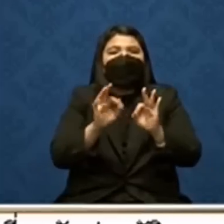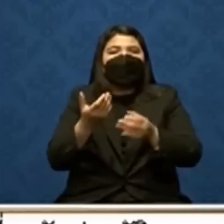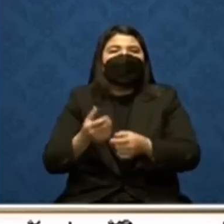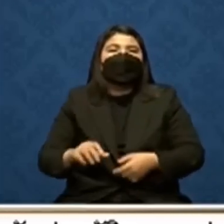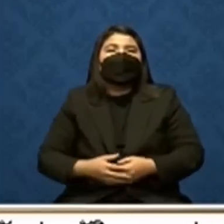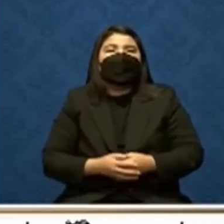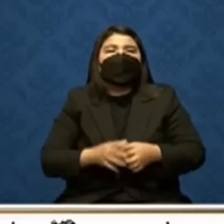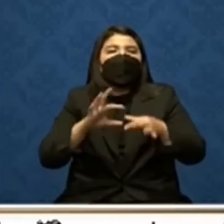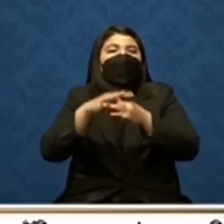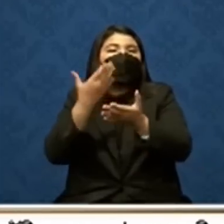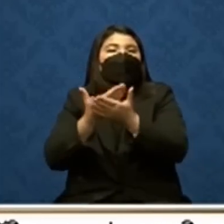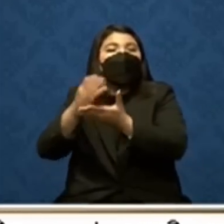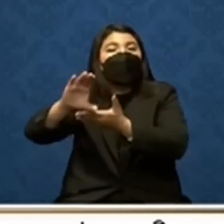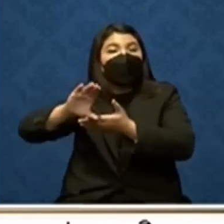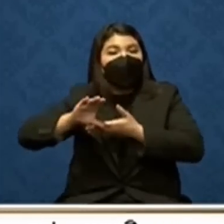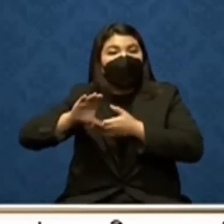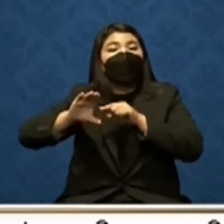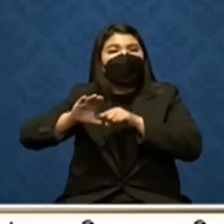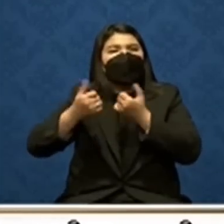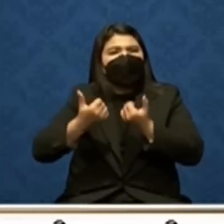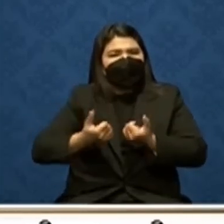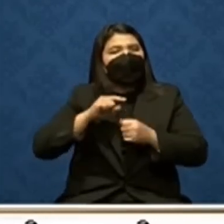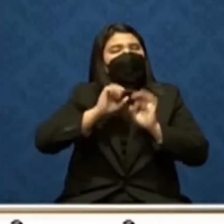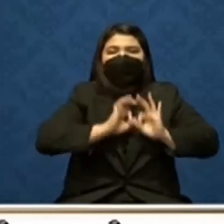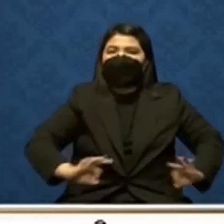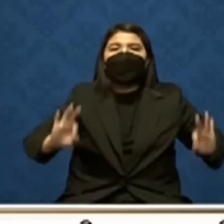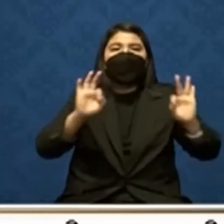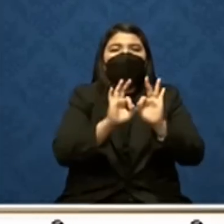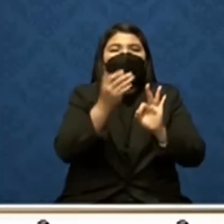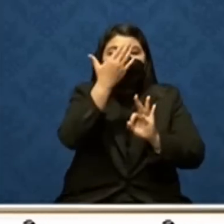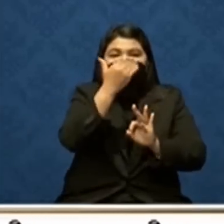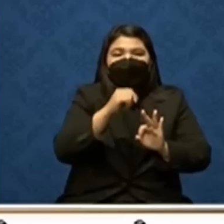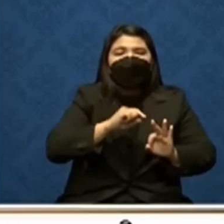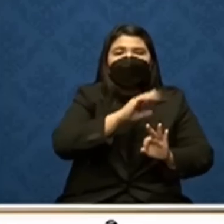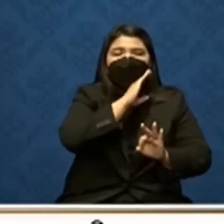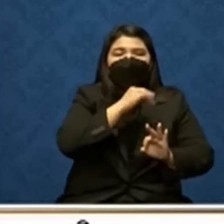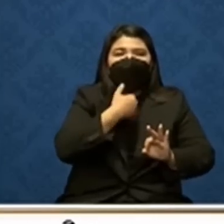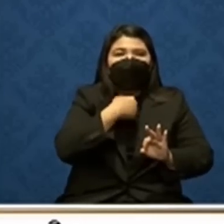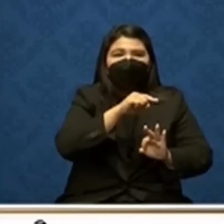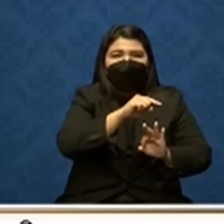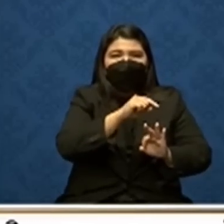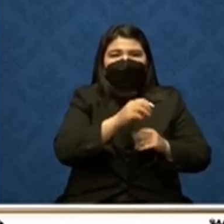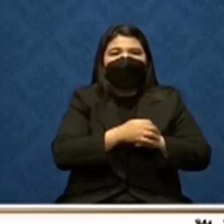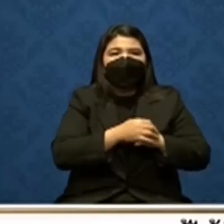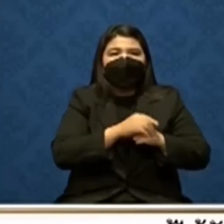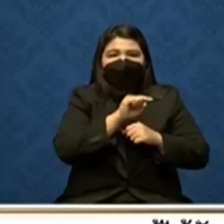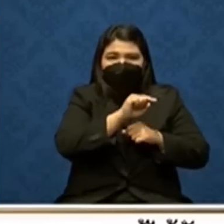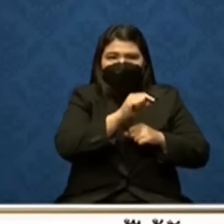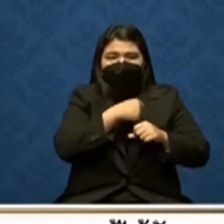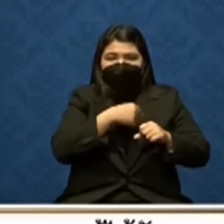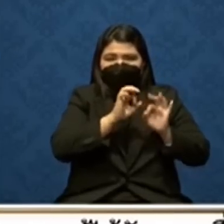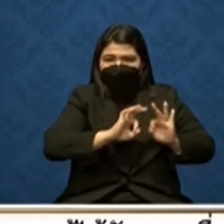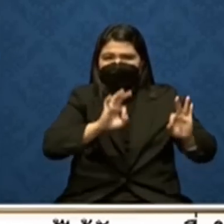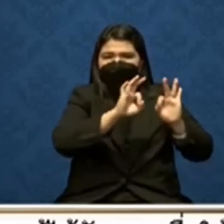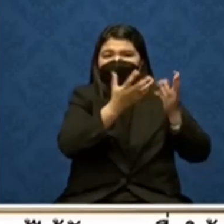ณปีหนิจึเป็ปีทเป็ปหเรวหวต่แลสำคมาทสุดถ้าน้ำขึ้นแล้วกระบวยทเราลงทุนไปเล็ก แล้วก